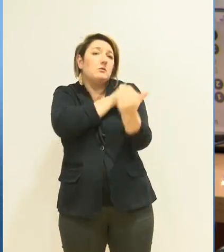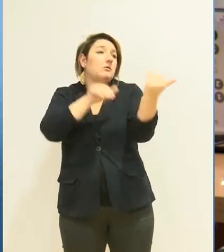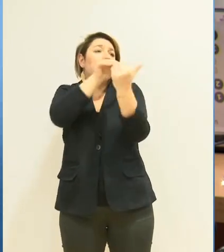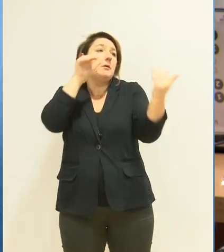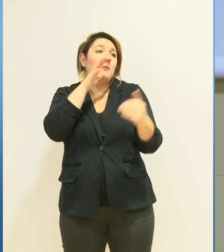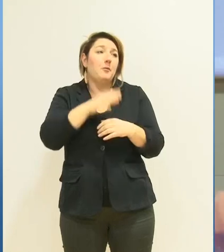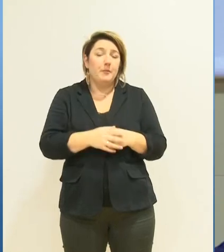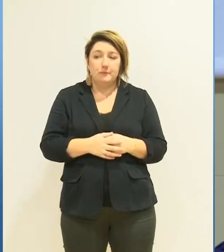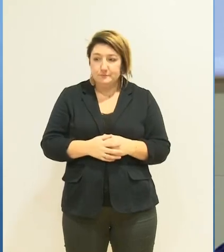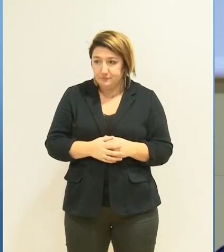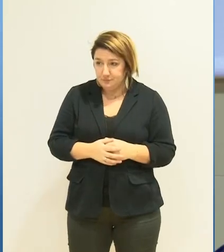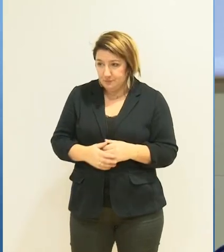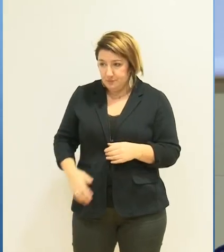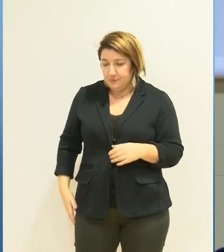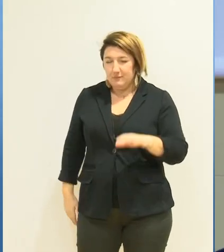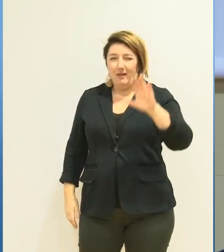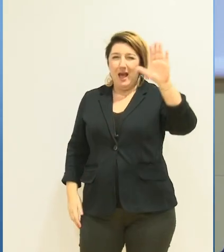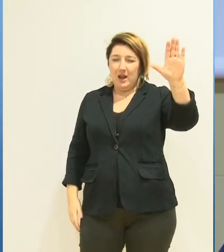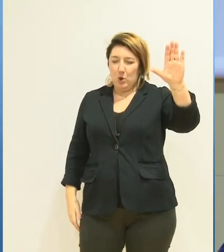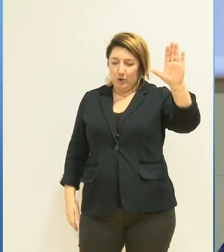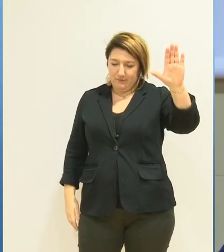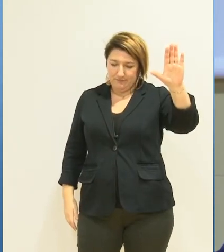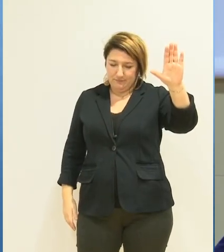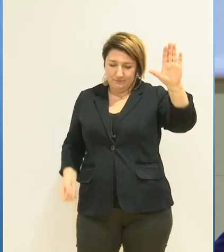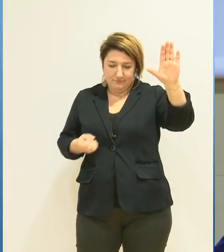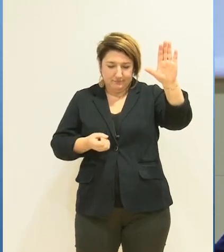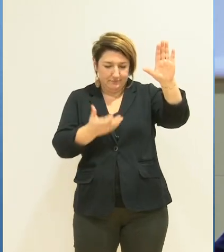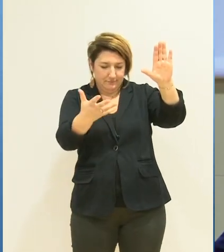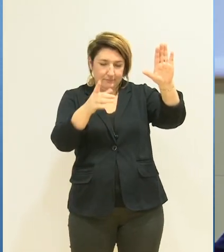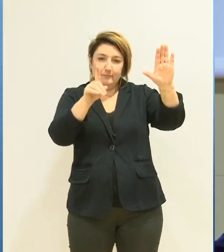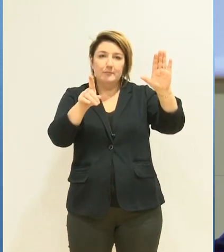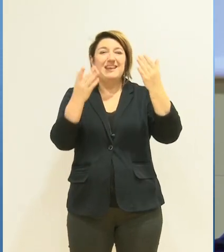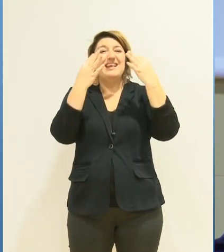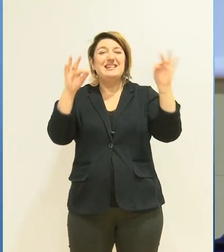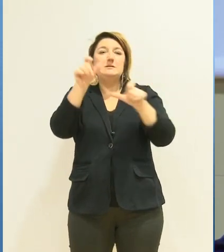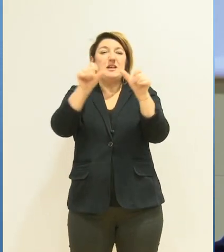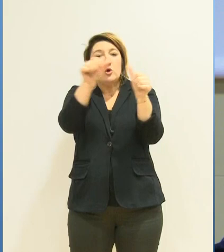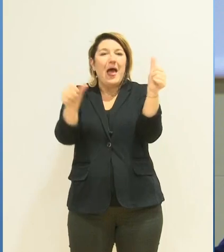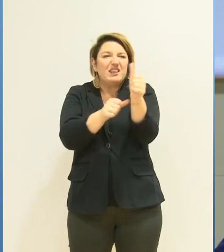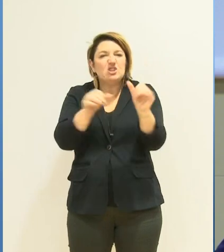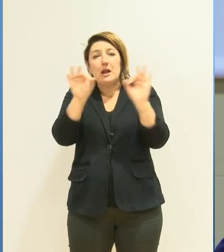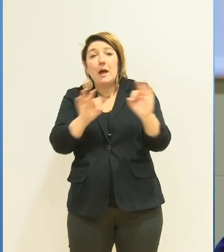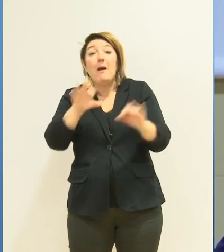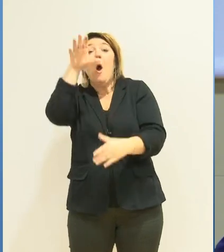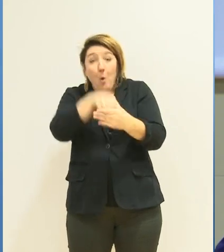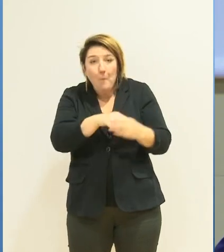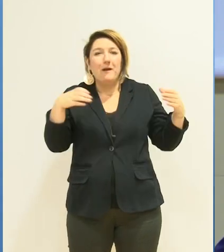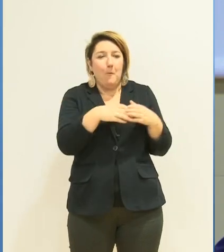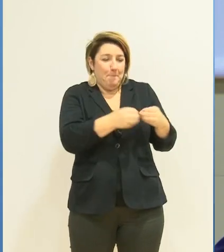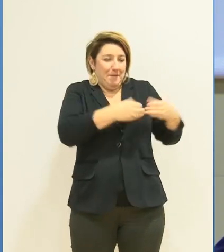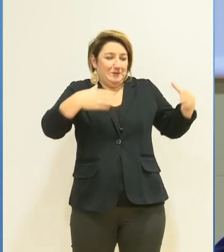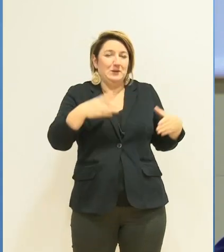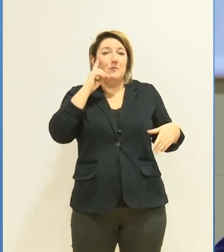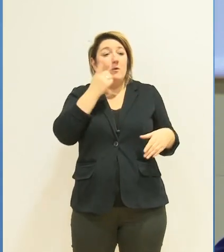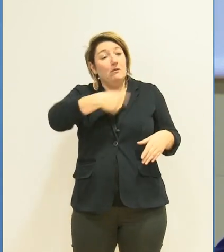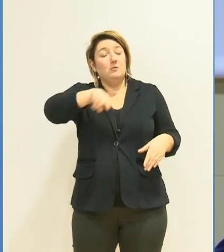alors juste pour préciser vous devez les cours nous il n'ya pas disent attachés même pour le groupe de la majorité puisque l'euro de la